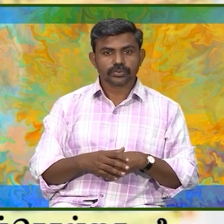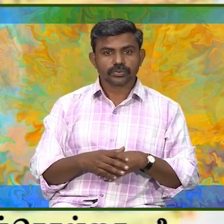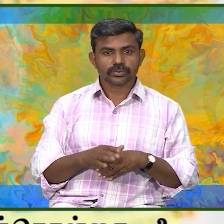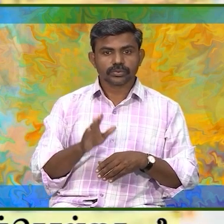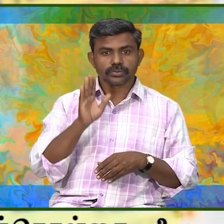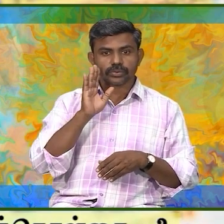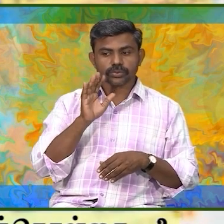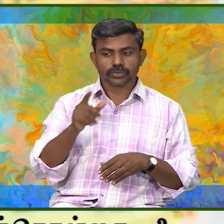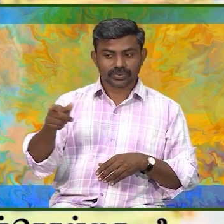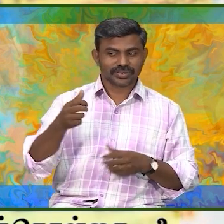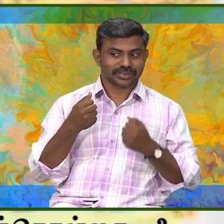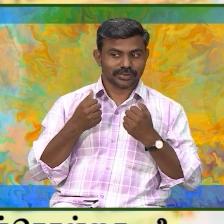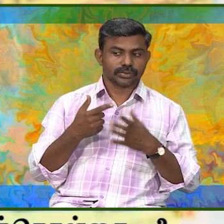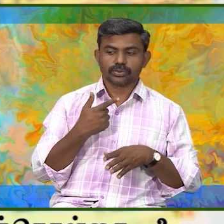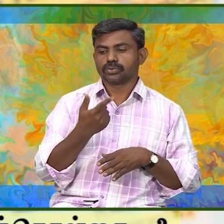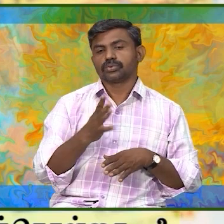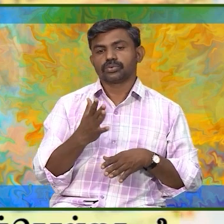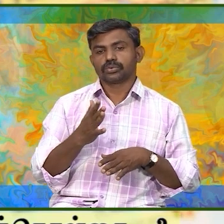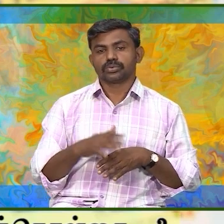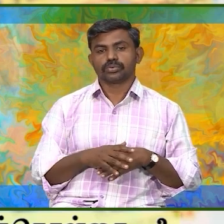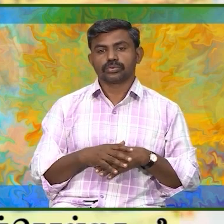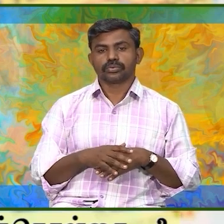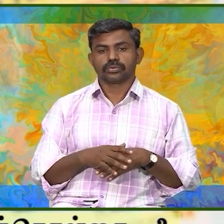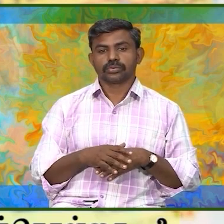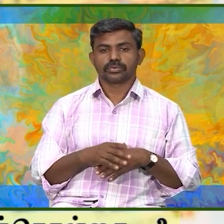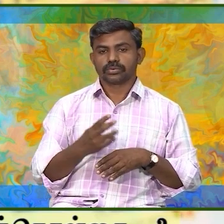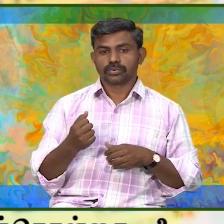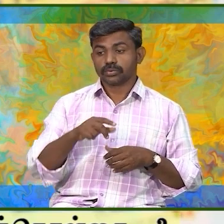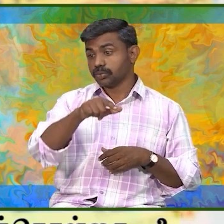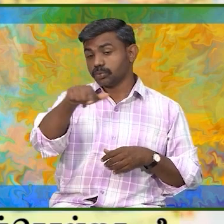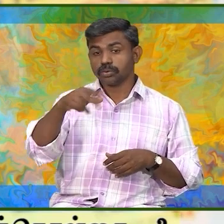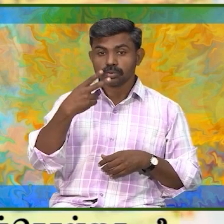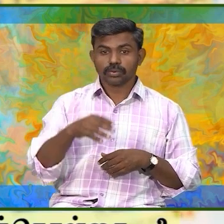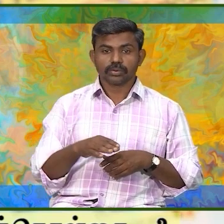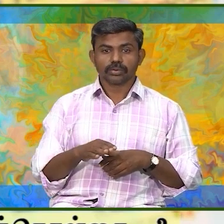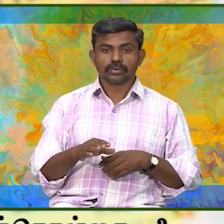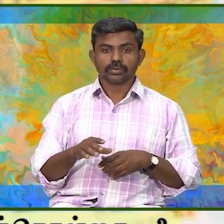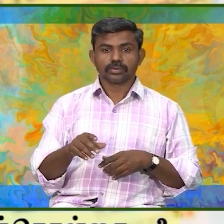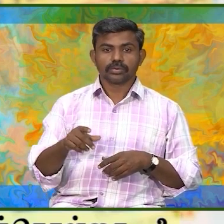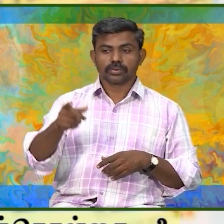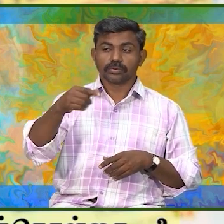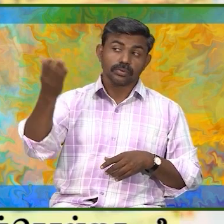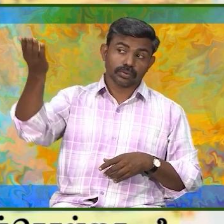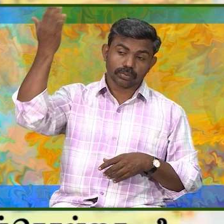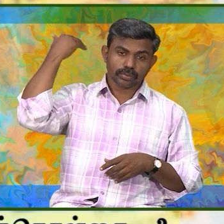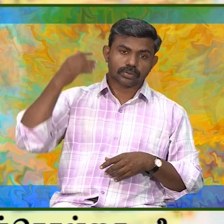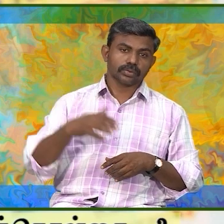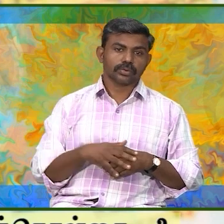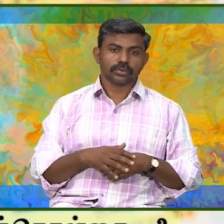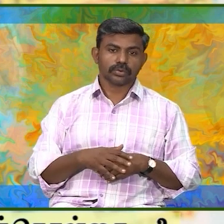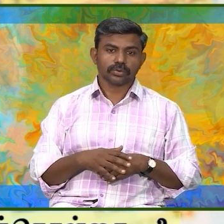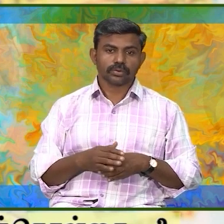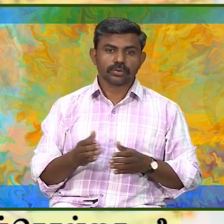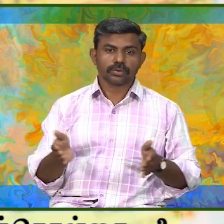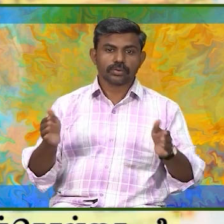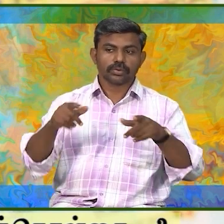சும்மா கிடக்கிற நிலத்தை போய் இது எனக்கு தான் அப்படின்னு சொல்லிடுறது. நம்ம ஊர்லேயே நீங்கள் பார்க்கலாம், ஒருத்தர் நிலம் வாங்கி போட்டு எங்கேயோ இருப்பார், இவன்